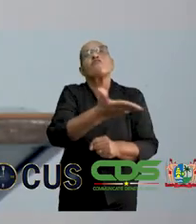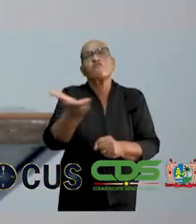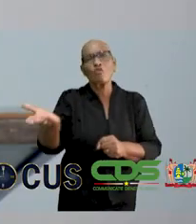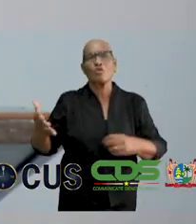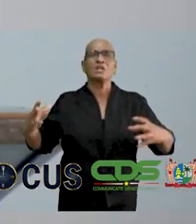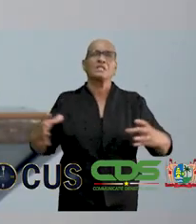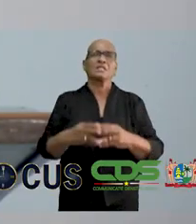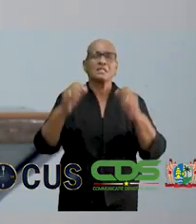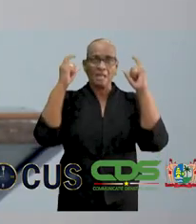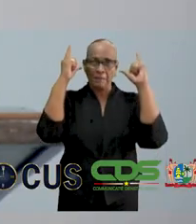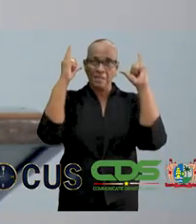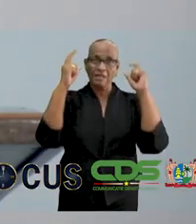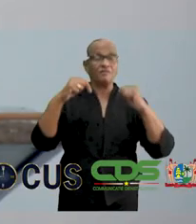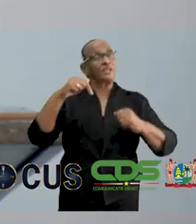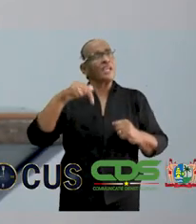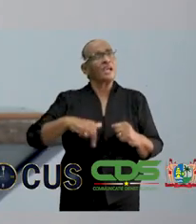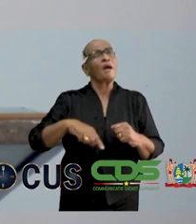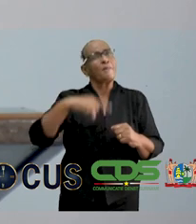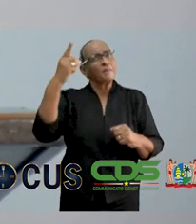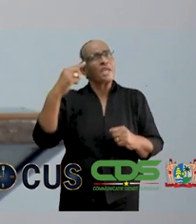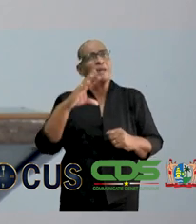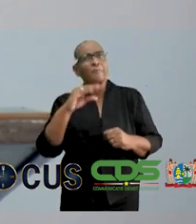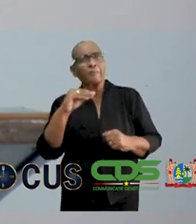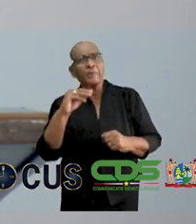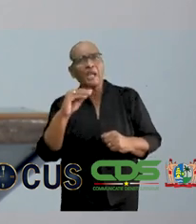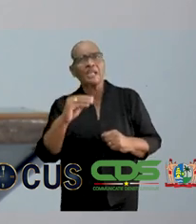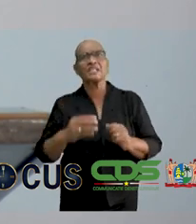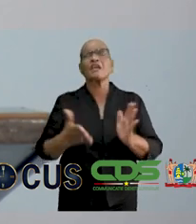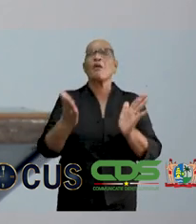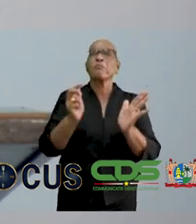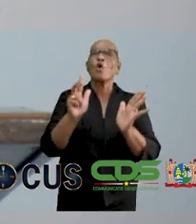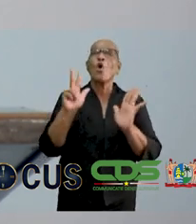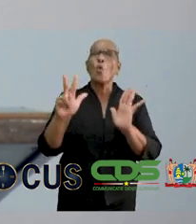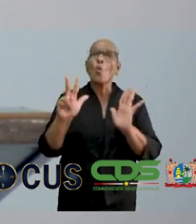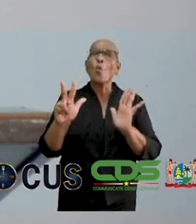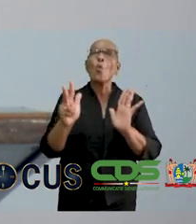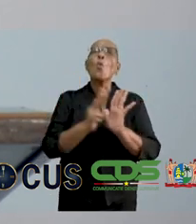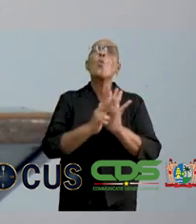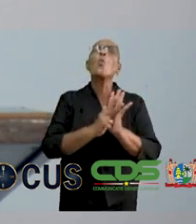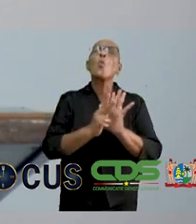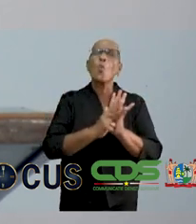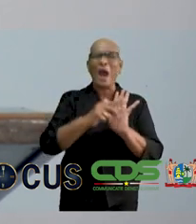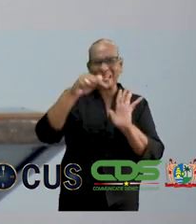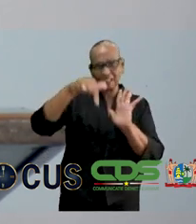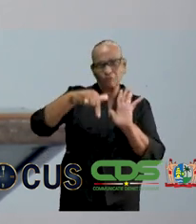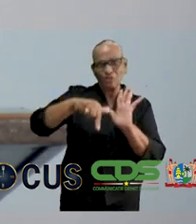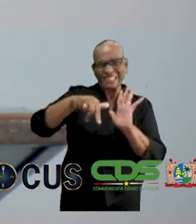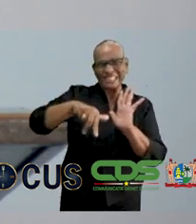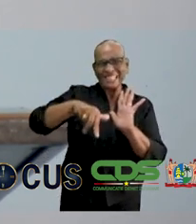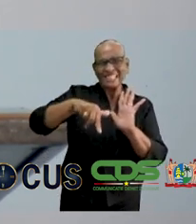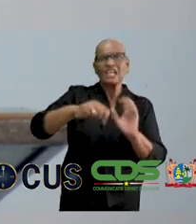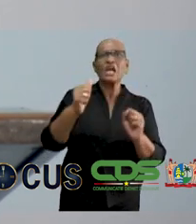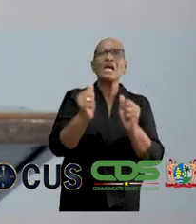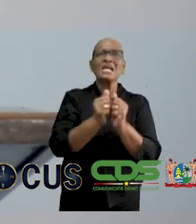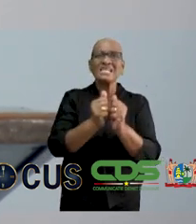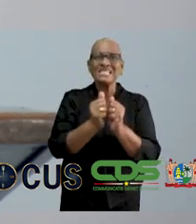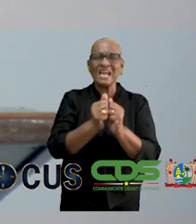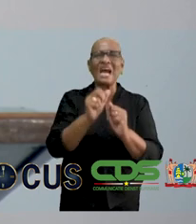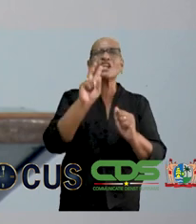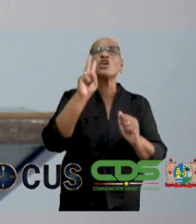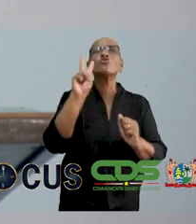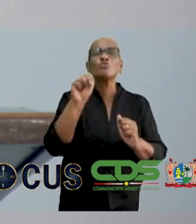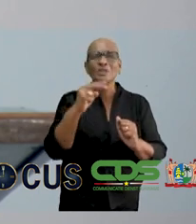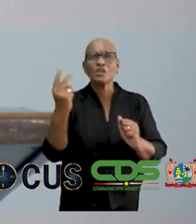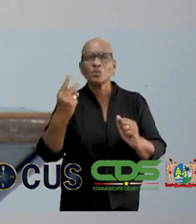Ik zal meer hebben over waar we het accent gaan leggen in dit jaar 2022. Laat me beginnen.